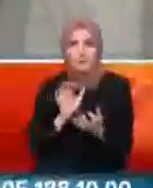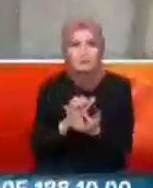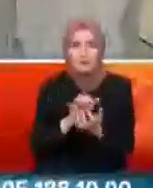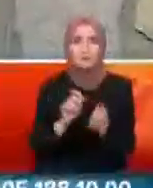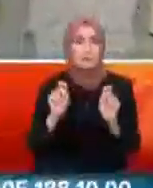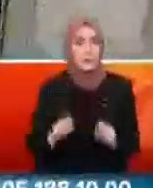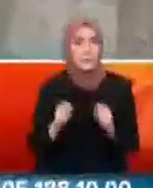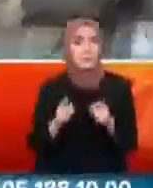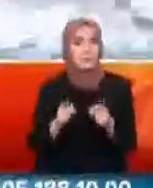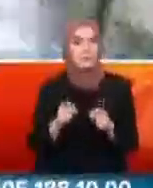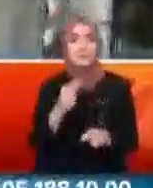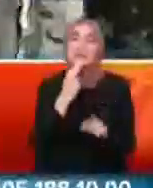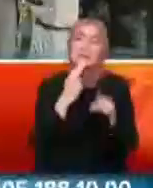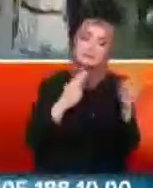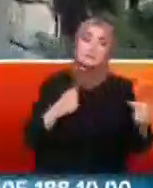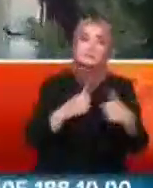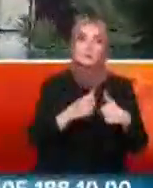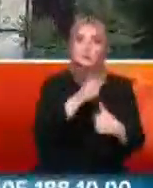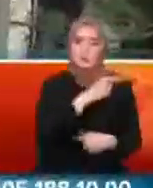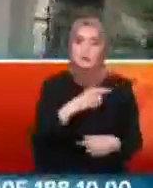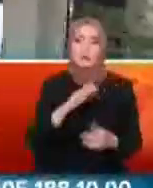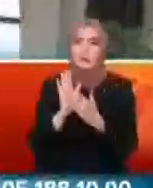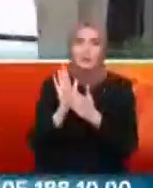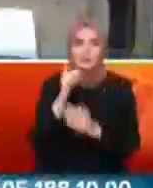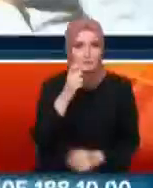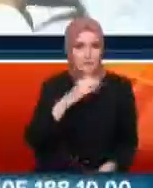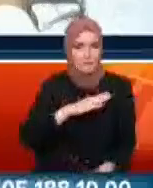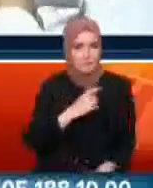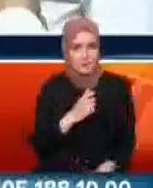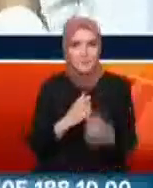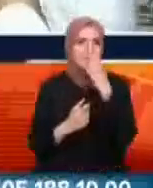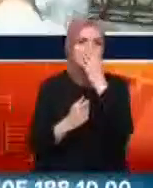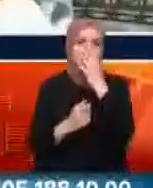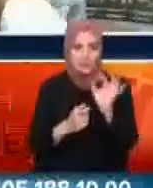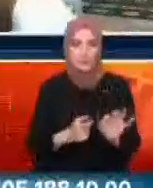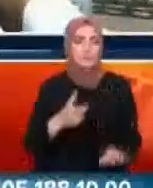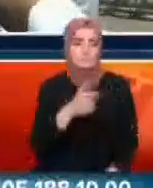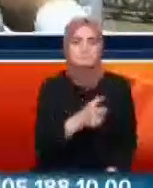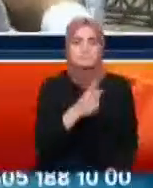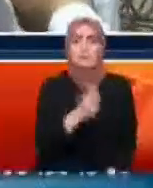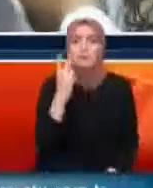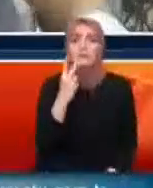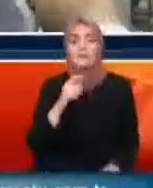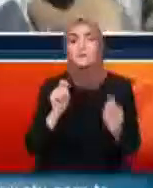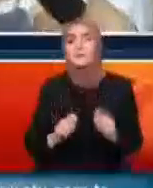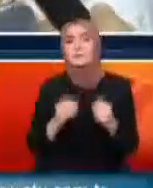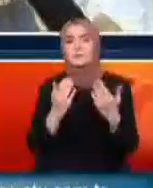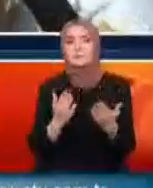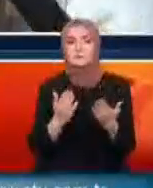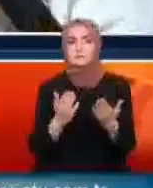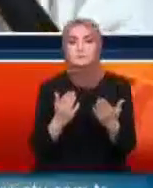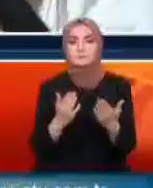silahla bekliyordu. Ve Nero'ya ardı ardına iki el ateş etti. Yanındaki insana saldıran bir insana karşı bir defans